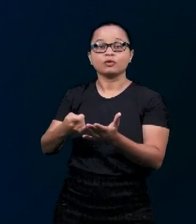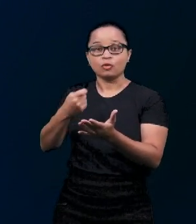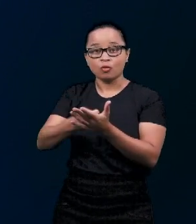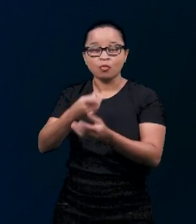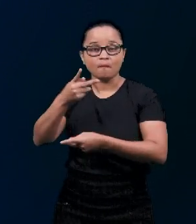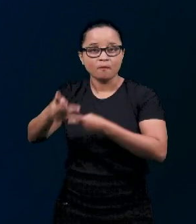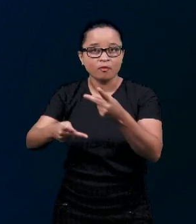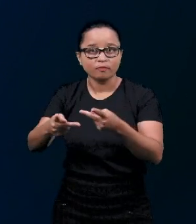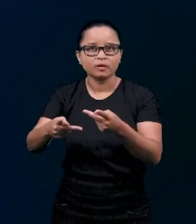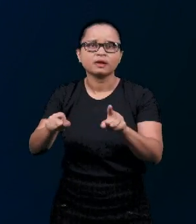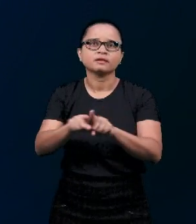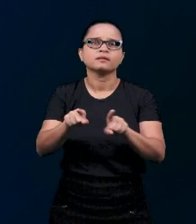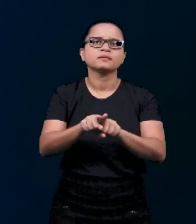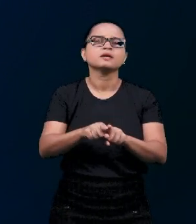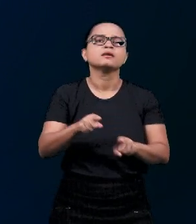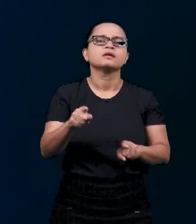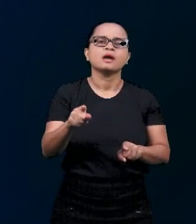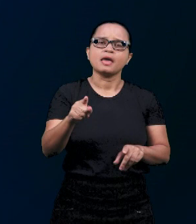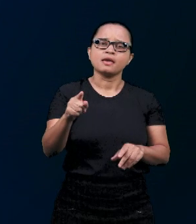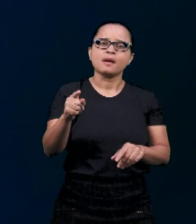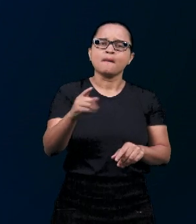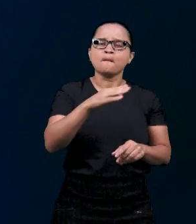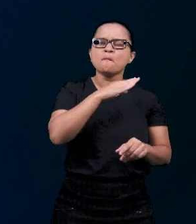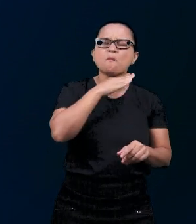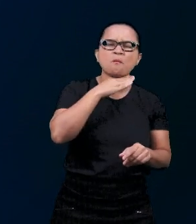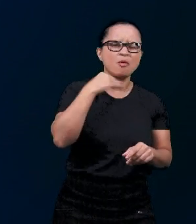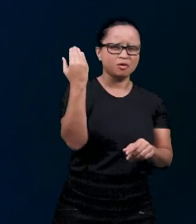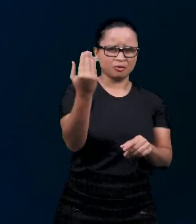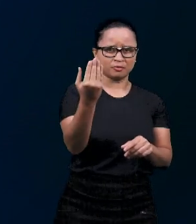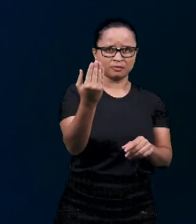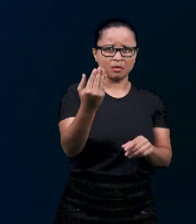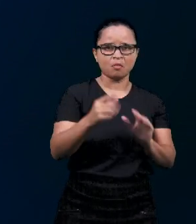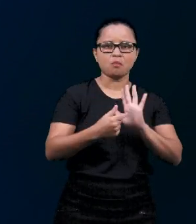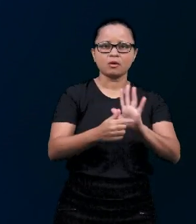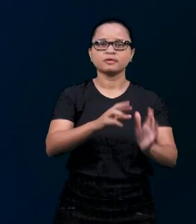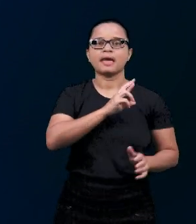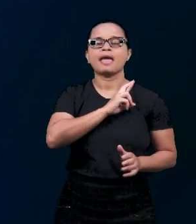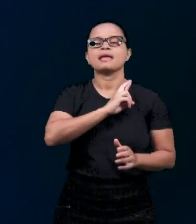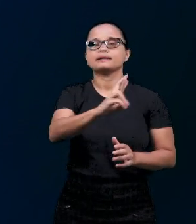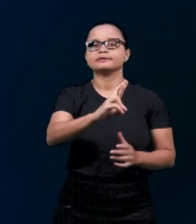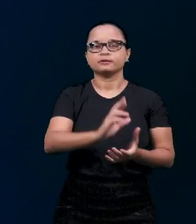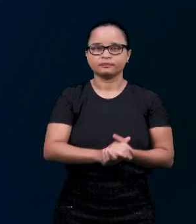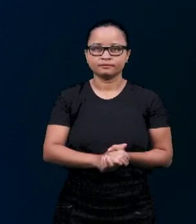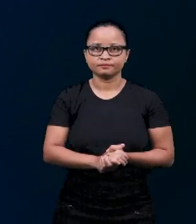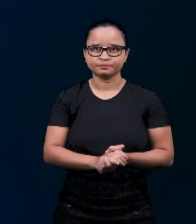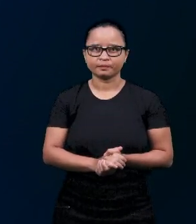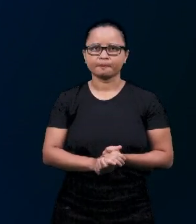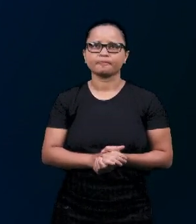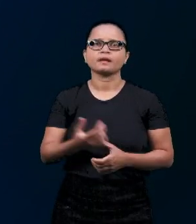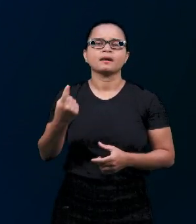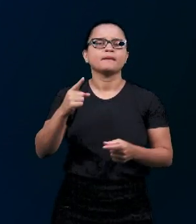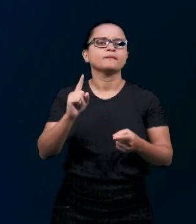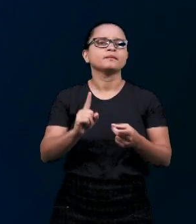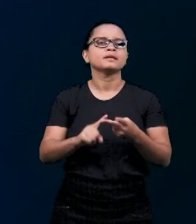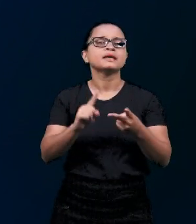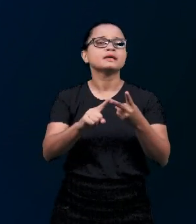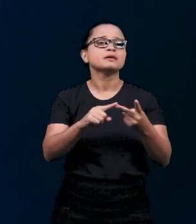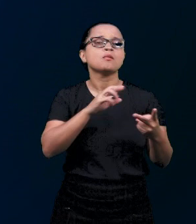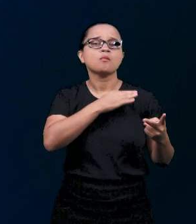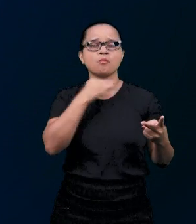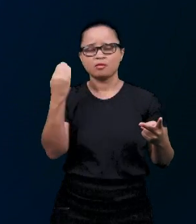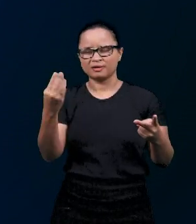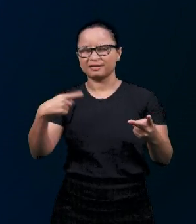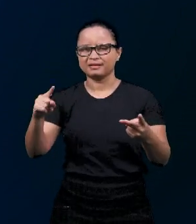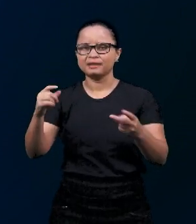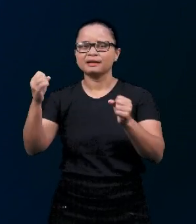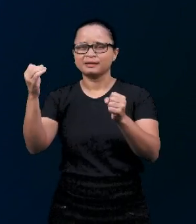morts, c'est la religion. Nous pouvons faire un commentaire. La mort à l'église de Sardes pour ce groupe, elle a été une